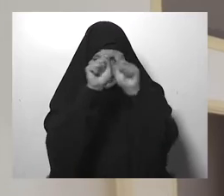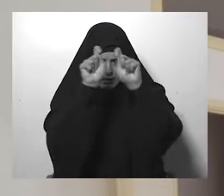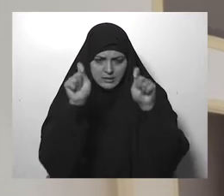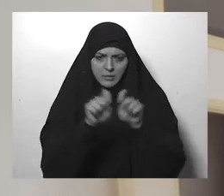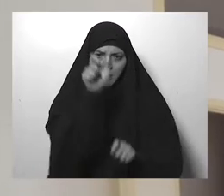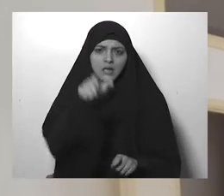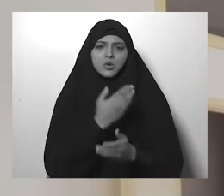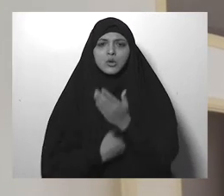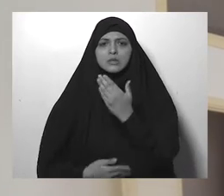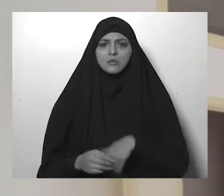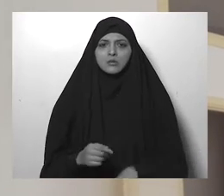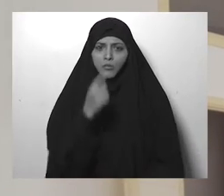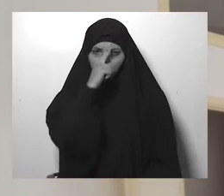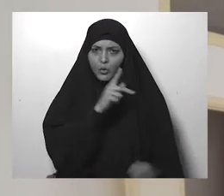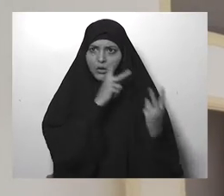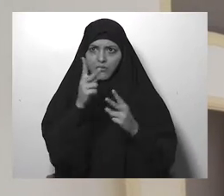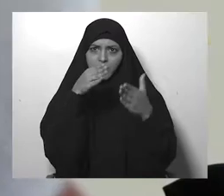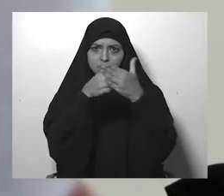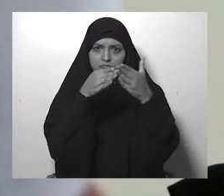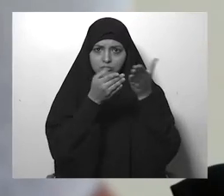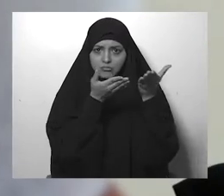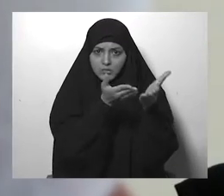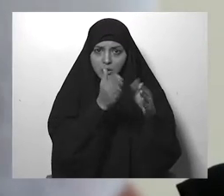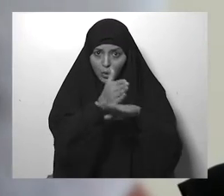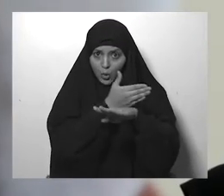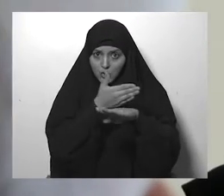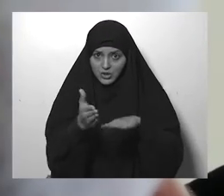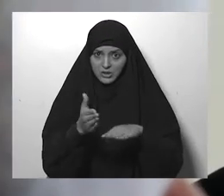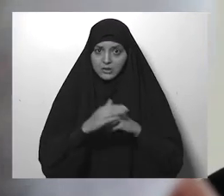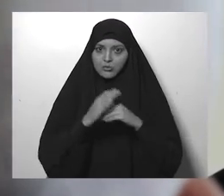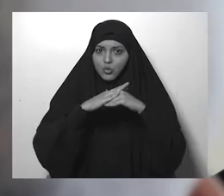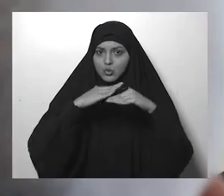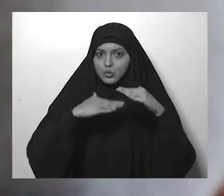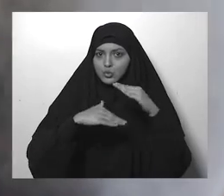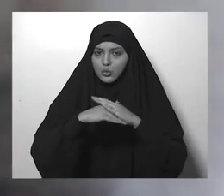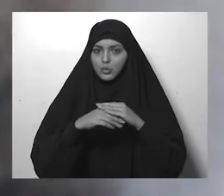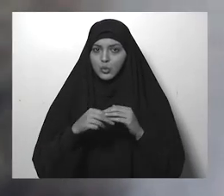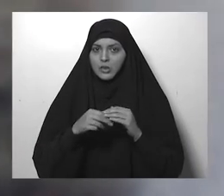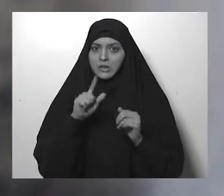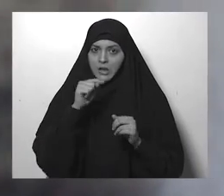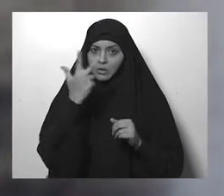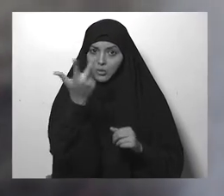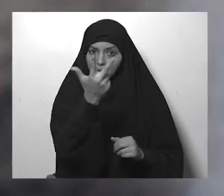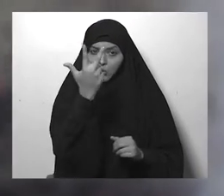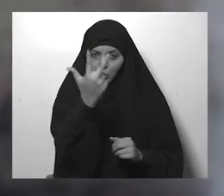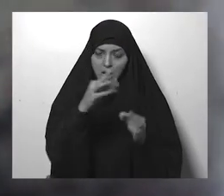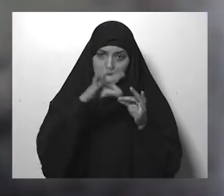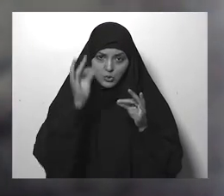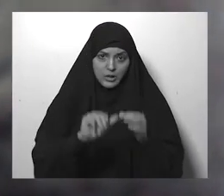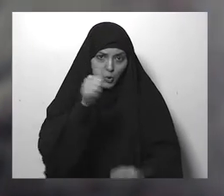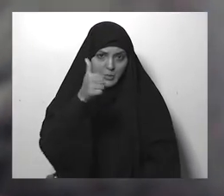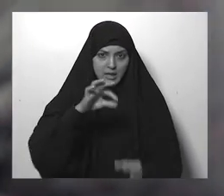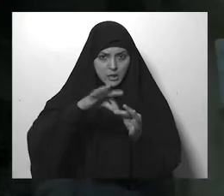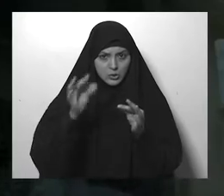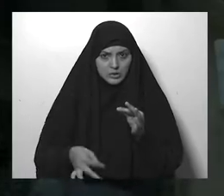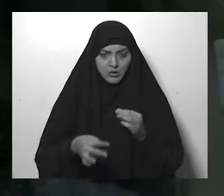les droits des personnes handicapées pour atteindre cet objectif le projet decide a été construit autour de trois résultats attendus le premier